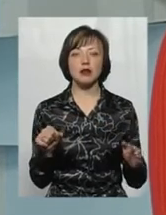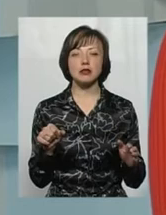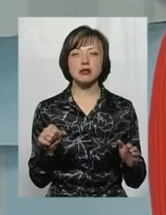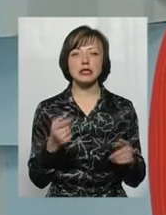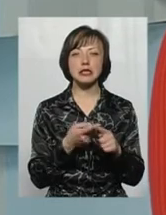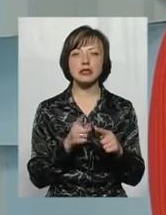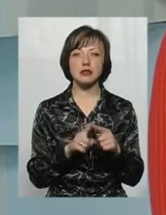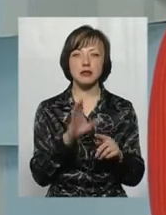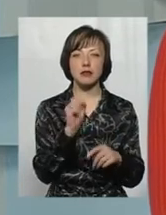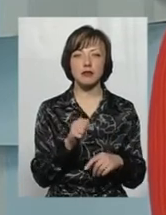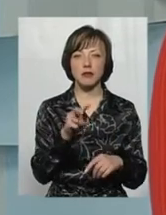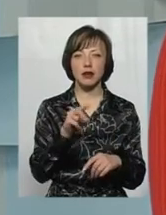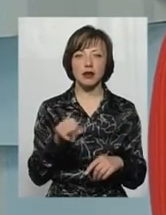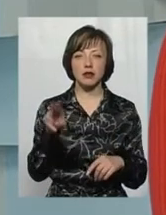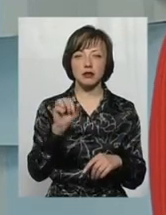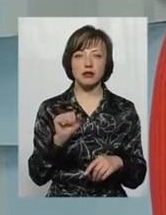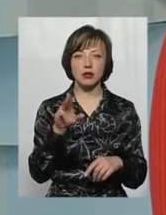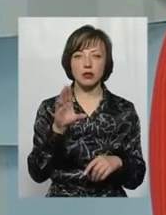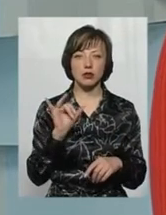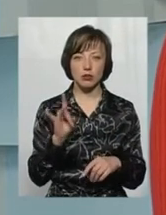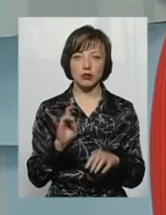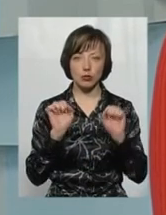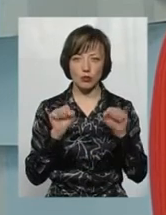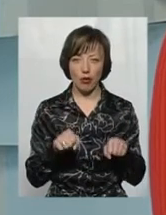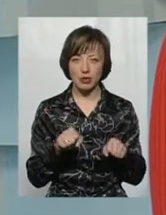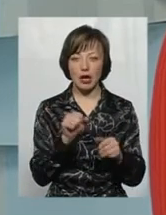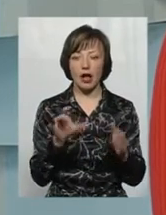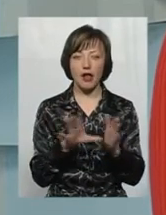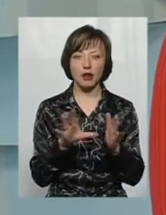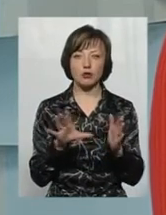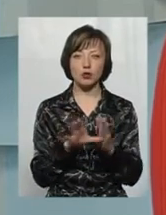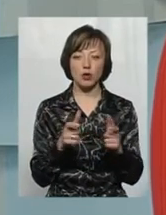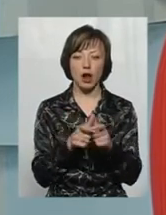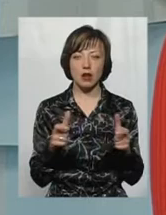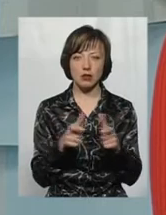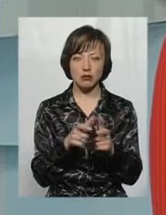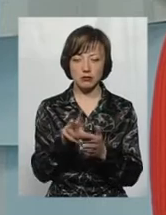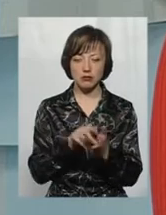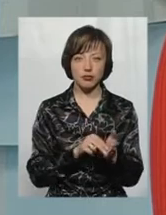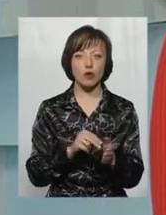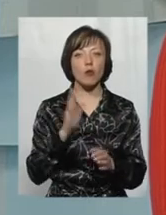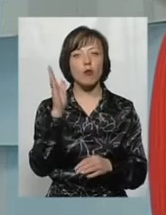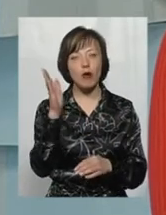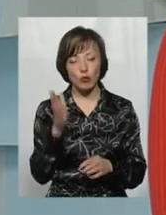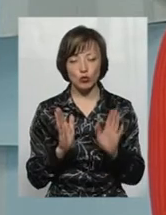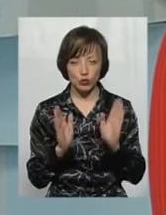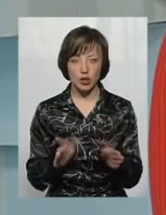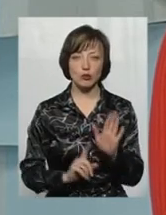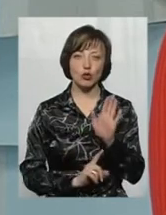цей валідатор, він може зчитувати ті ж самі, виходить, електронні картки, але це в подальшому. Спочатку